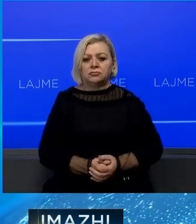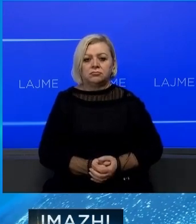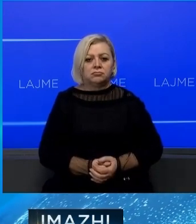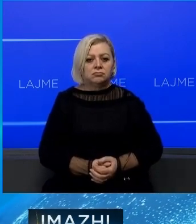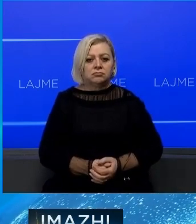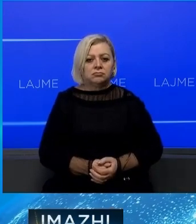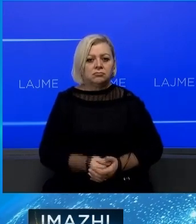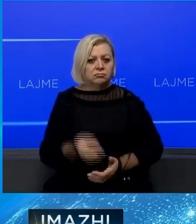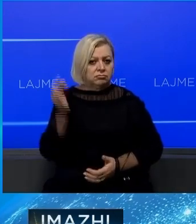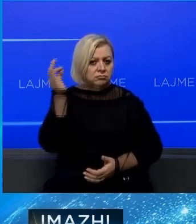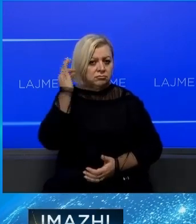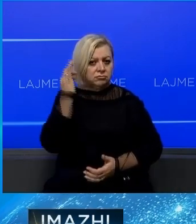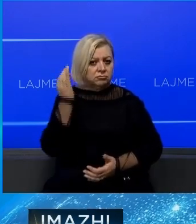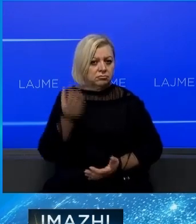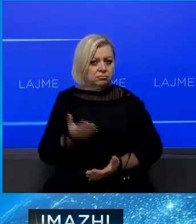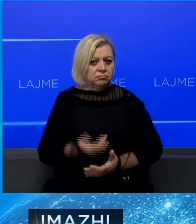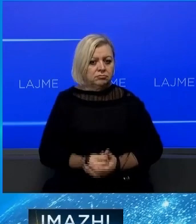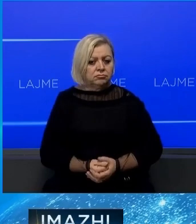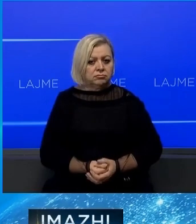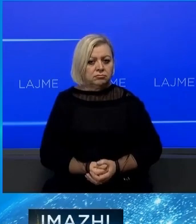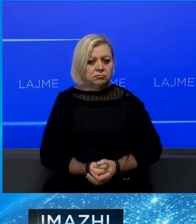Zoti Reqa.